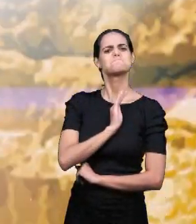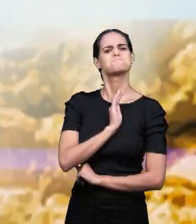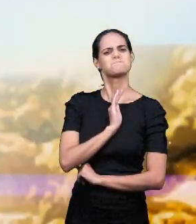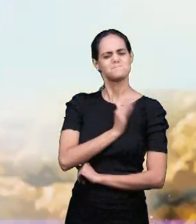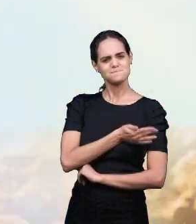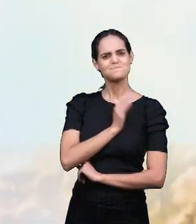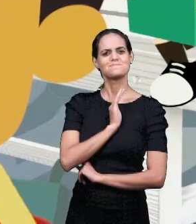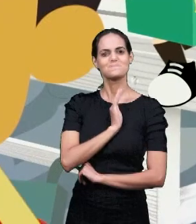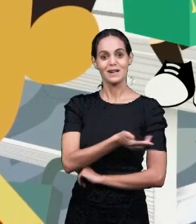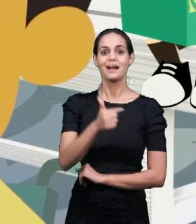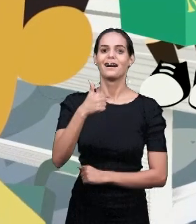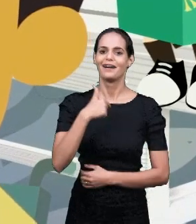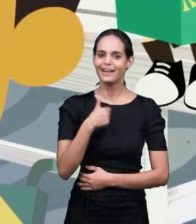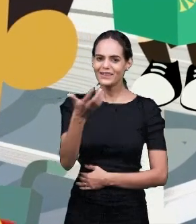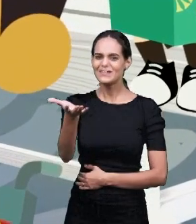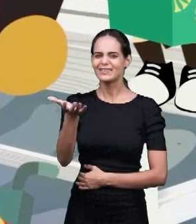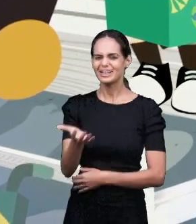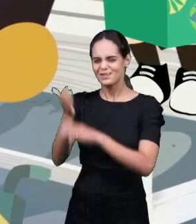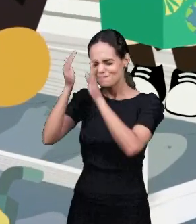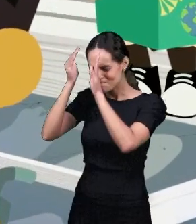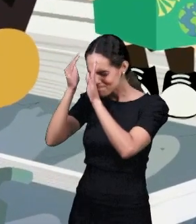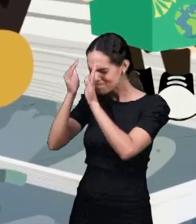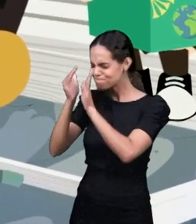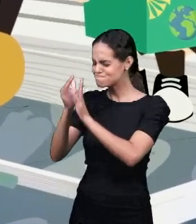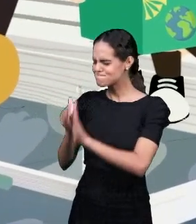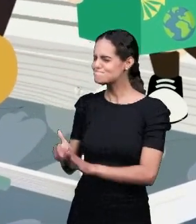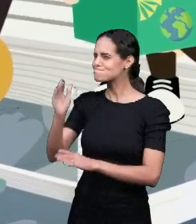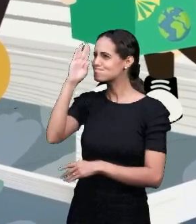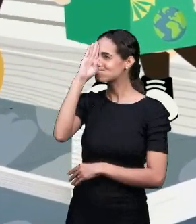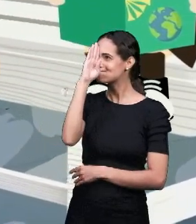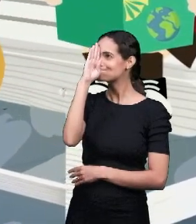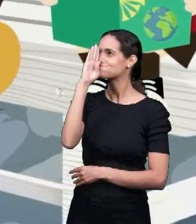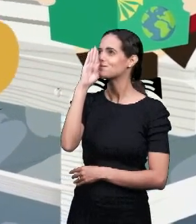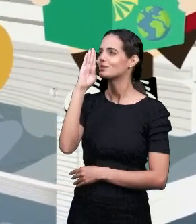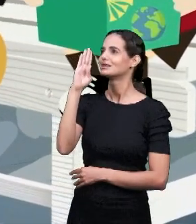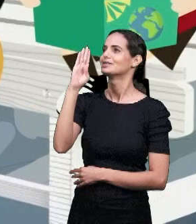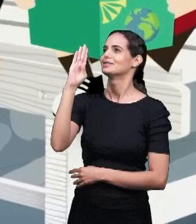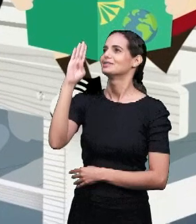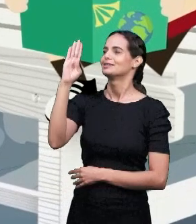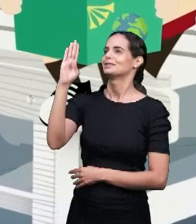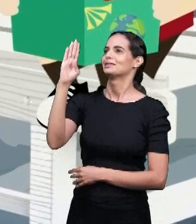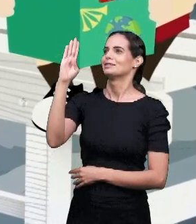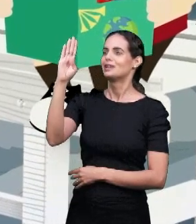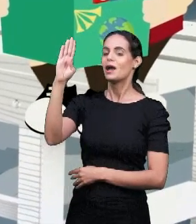meu viver. Ser fiel, ser